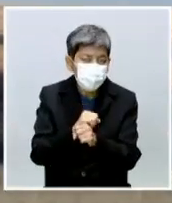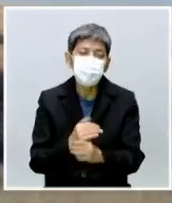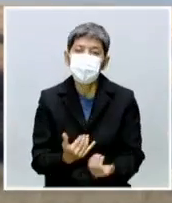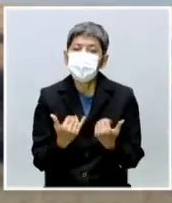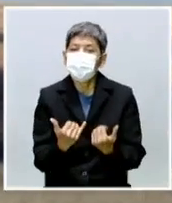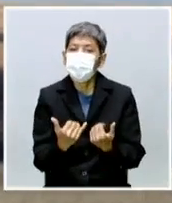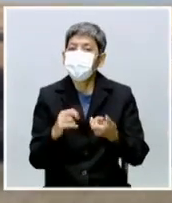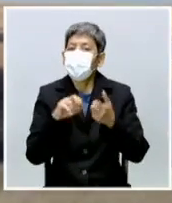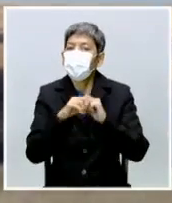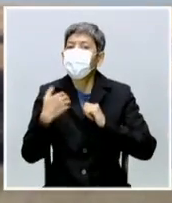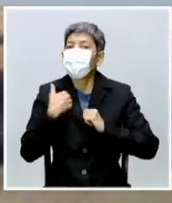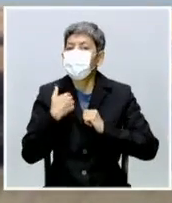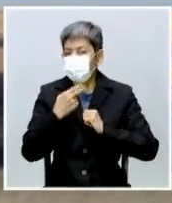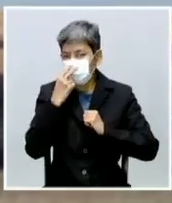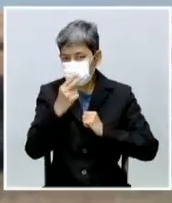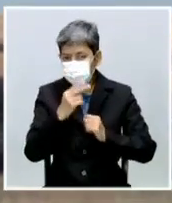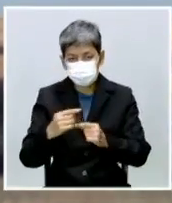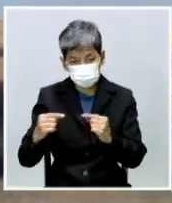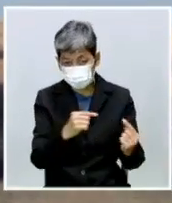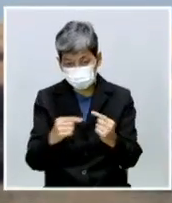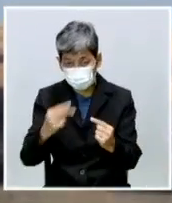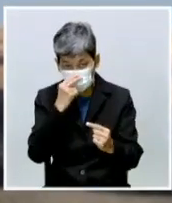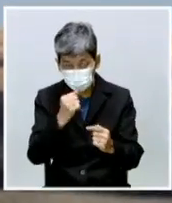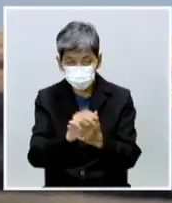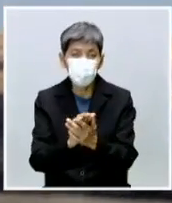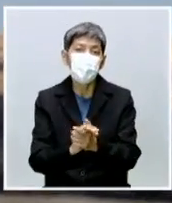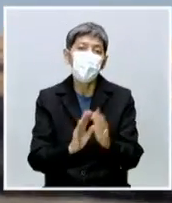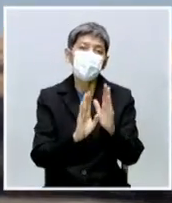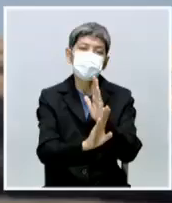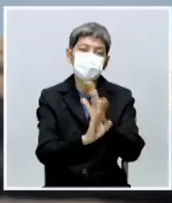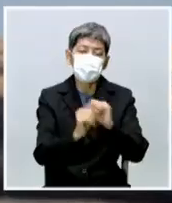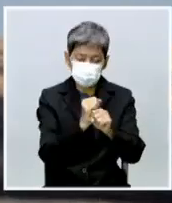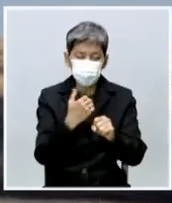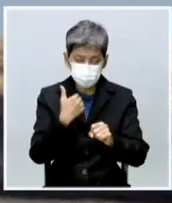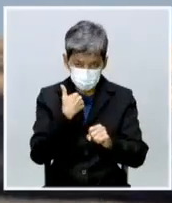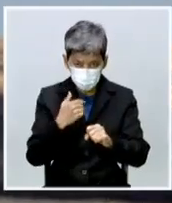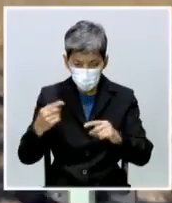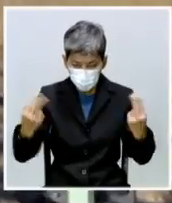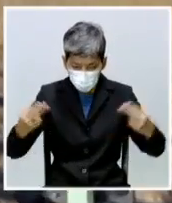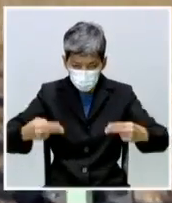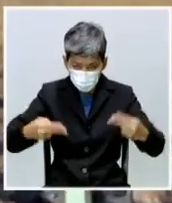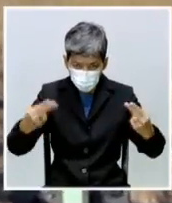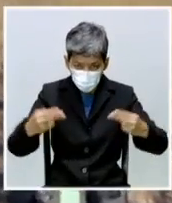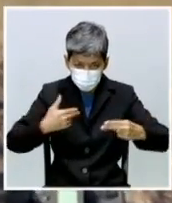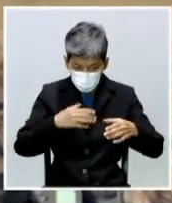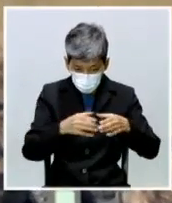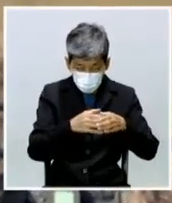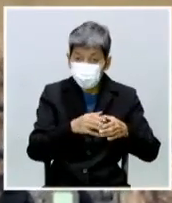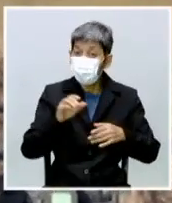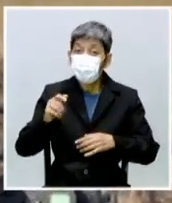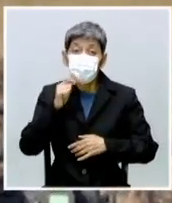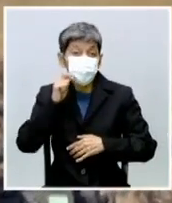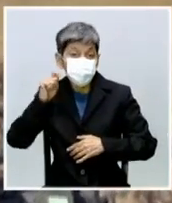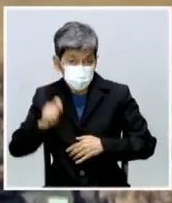สถานการณ์ล่าสุดนะคะไปที่บริเวณพื้นที่ขัดแย้งทางภาคตะวันออกซึ่งมีการสู้รบกันระหว่างกองทัพยูเครน